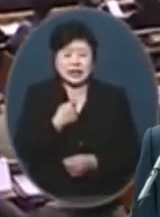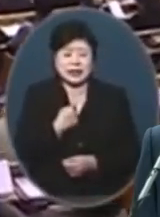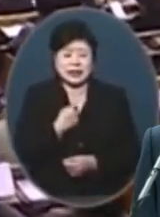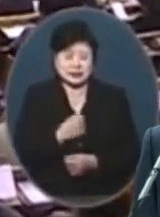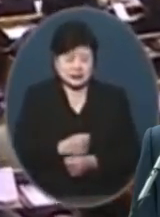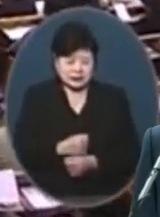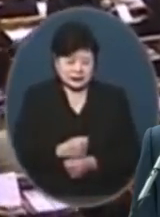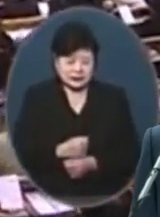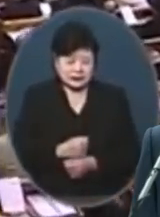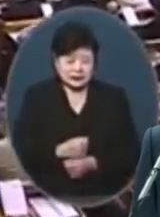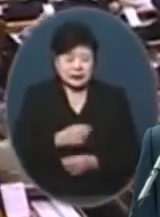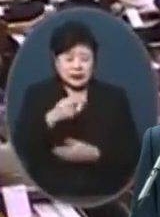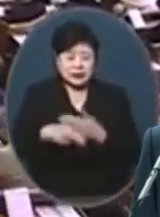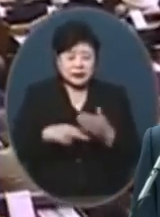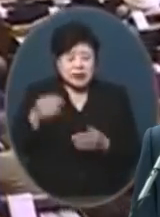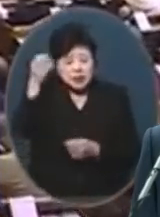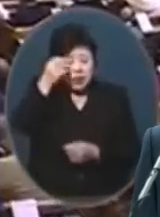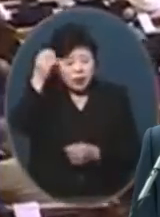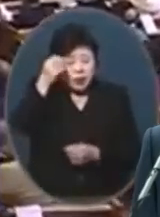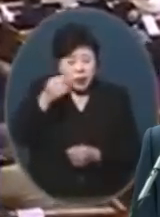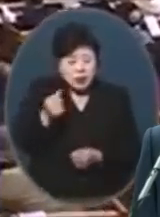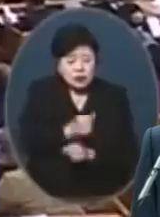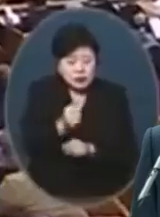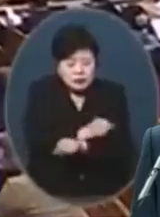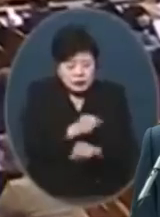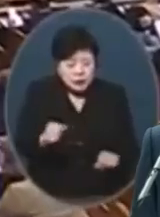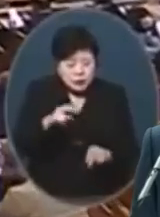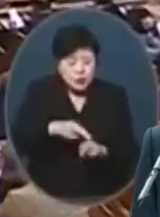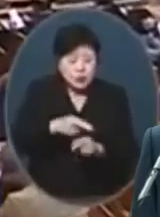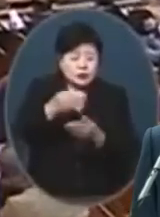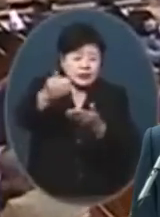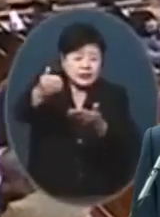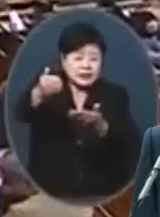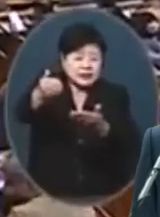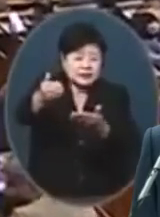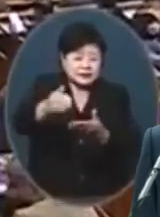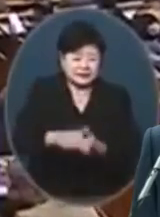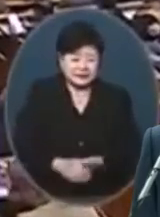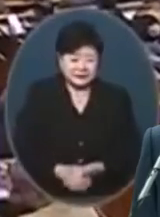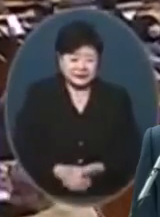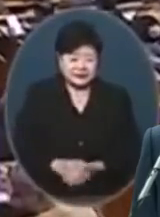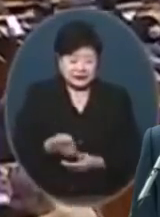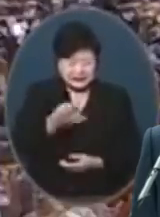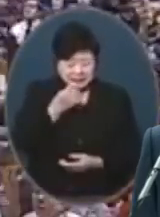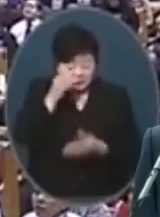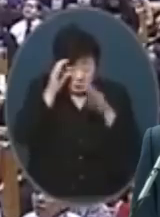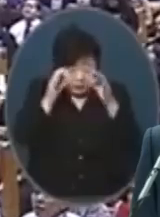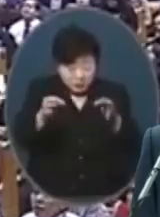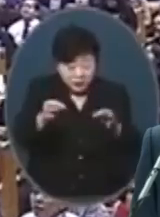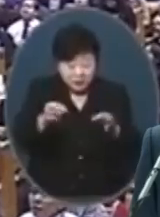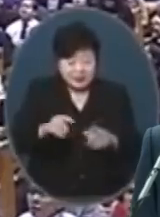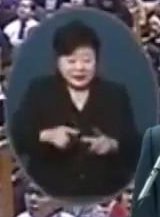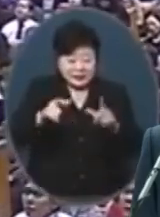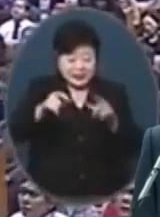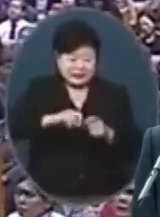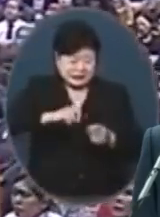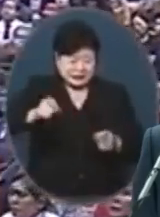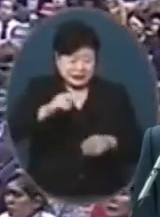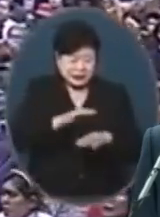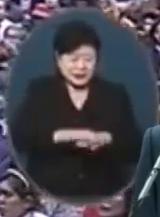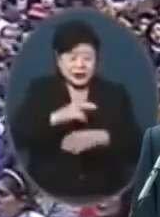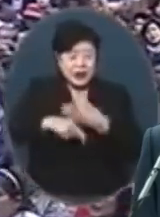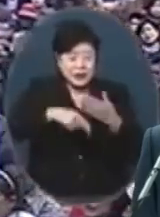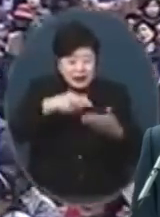당케 하셨은즉 그의 영혼을 속건 제물로 드리게 이르면 시를 보게 되며 그의 날은 길 것이요 또 손으로